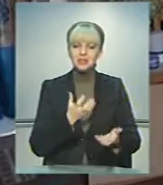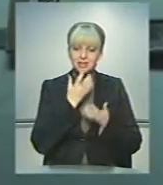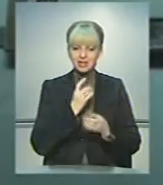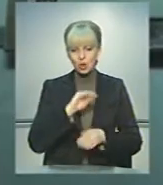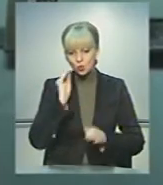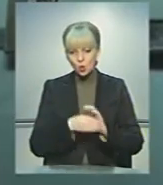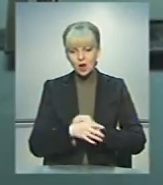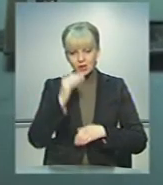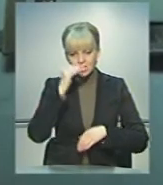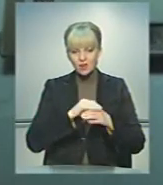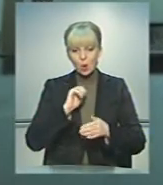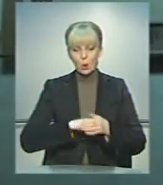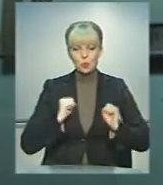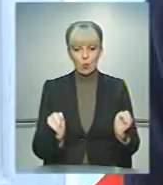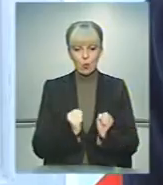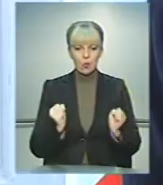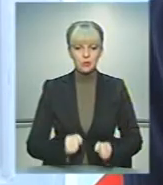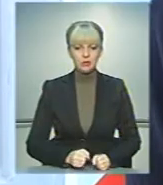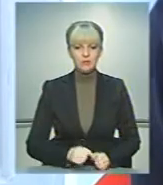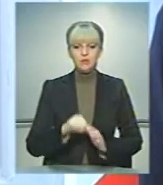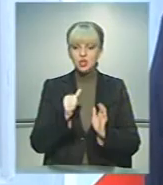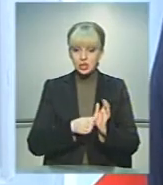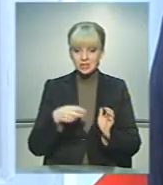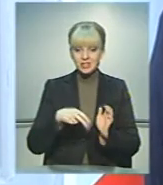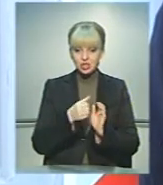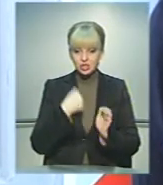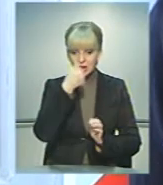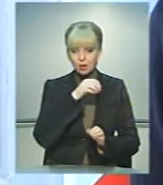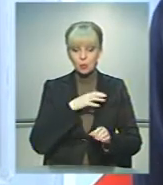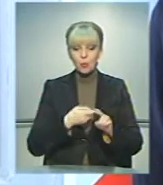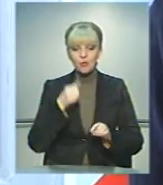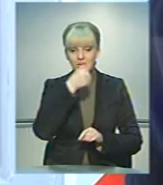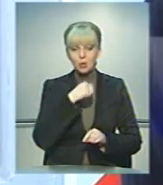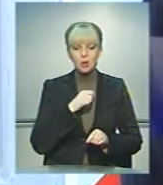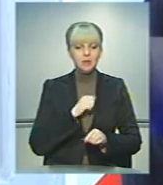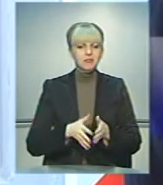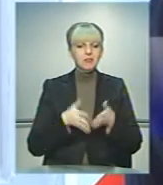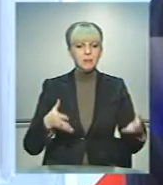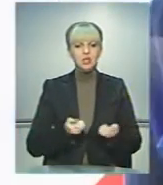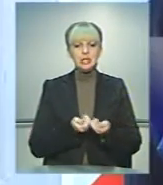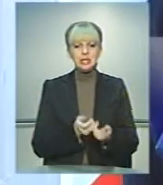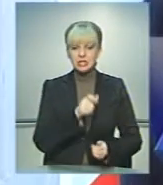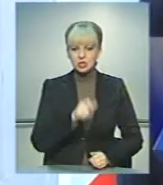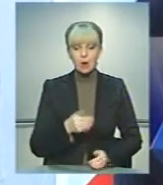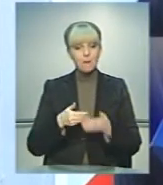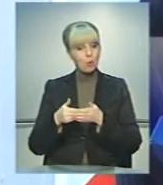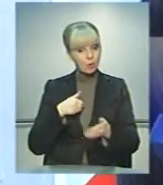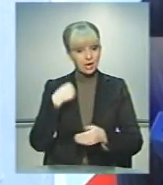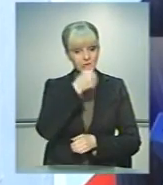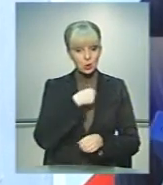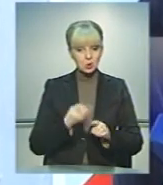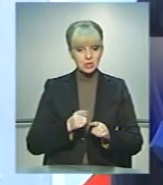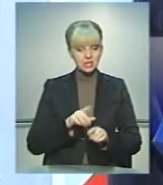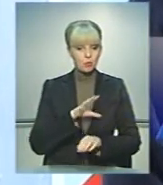та сховатися на ніч від холоду. 16-й рік – це був рік, коли у нас найбільша кількість людей чомусь. Попередні роки це